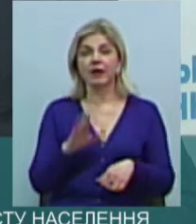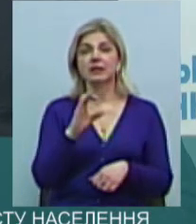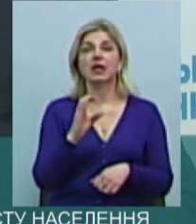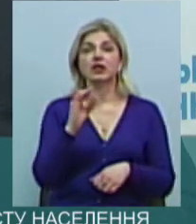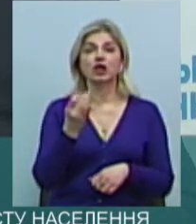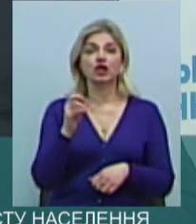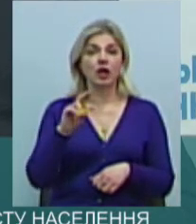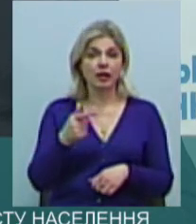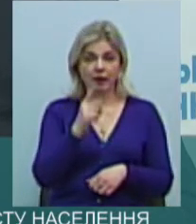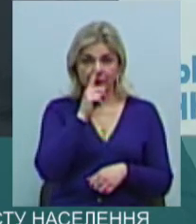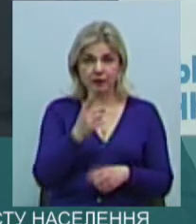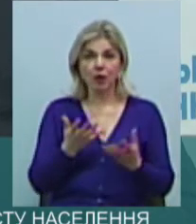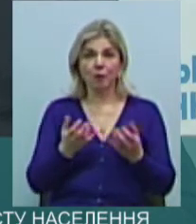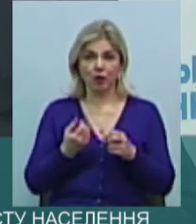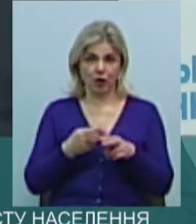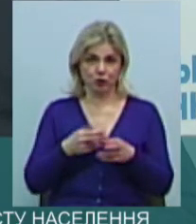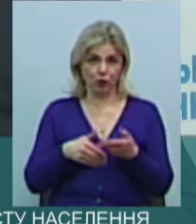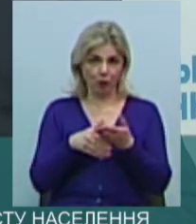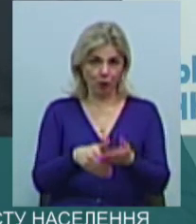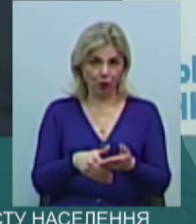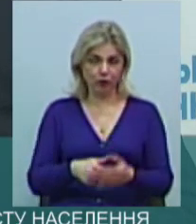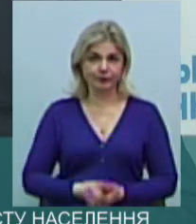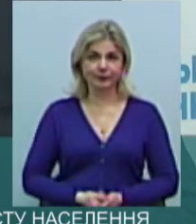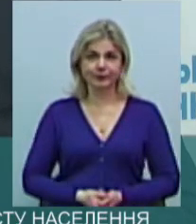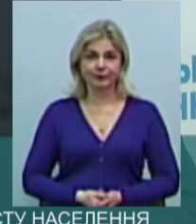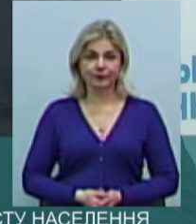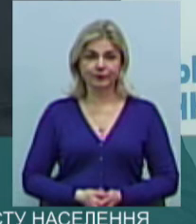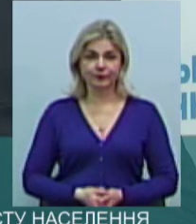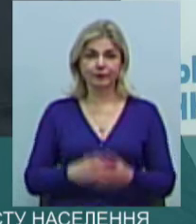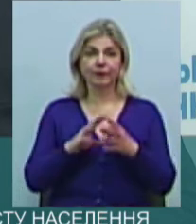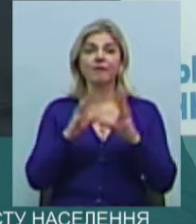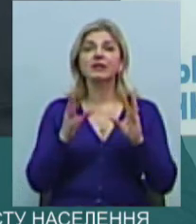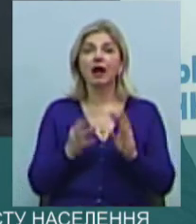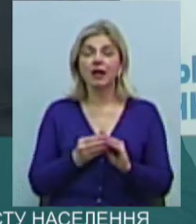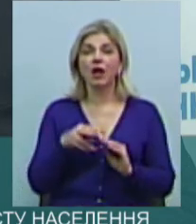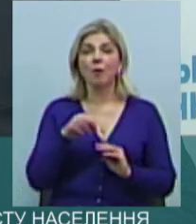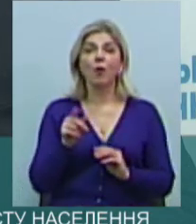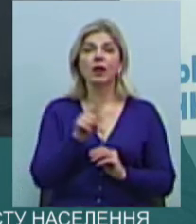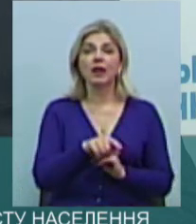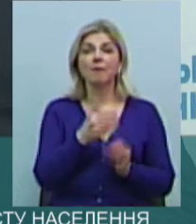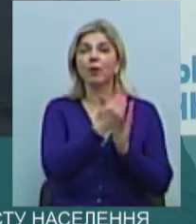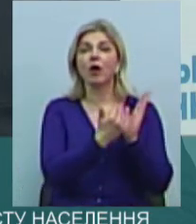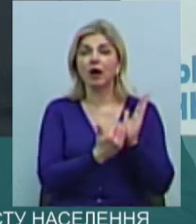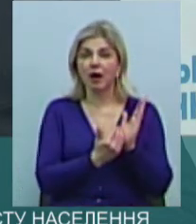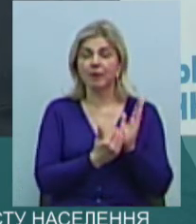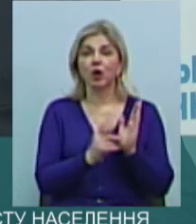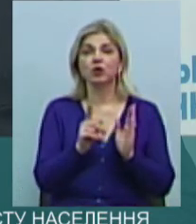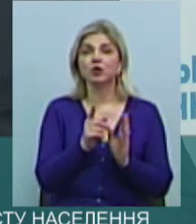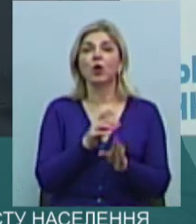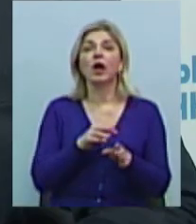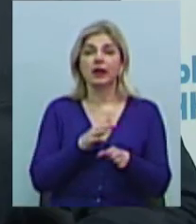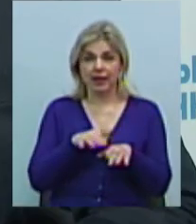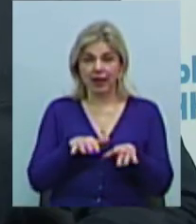січня місяця отримувати цю допомогу. Взагалі, по тим програмам, які діють в